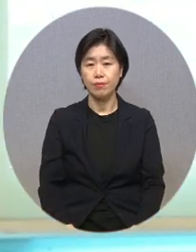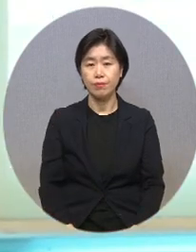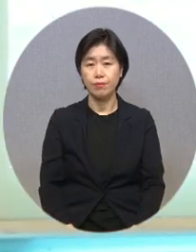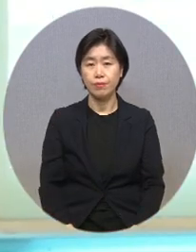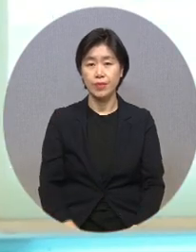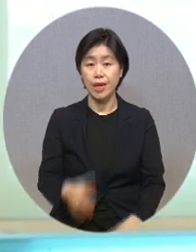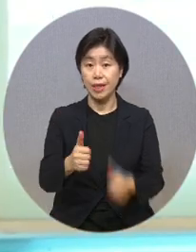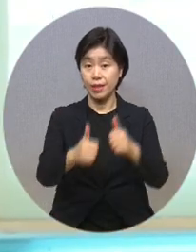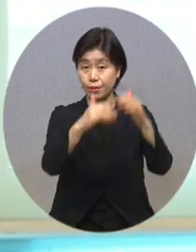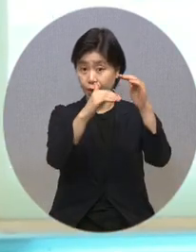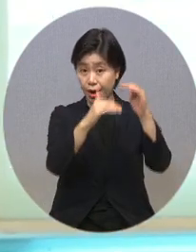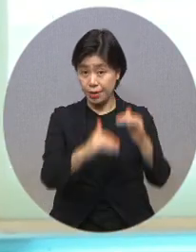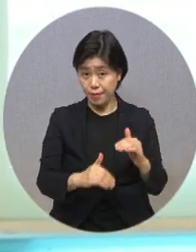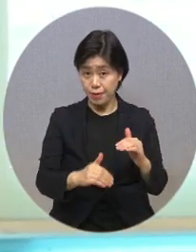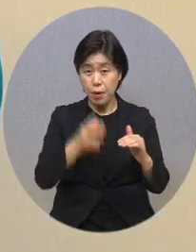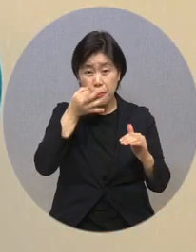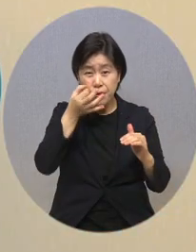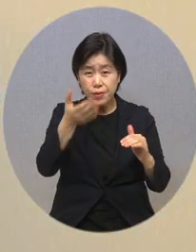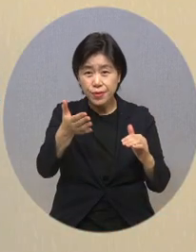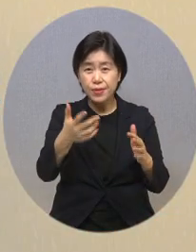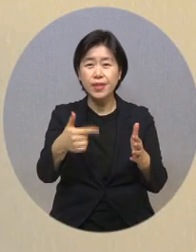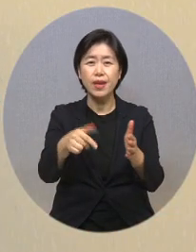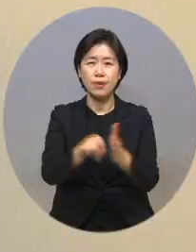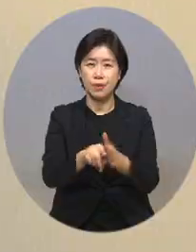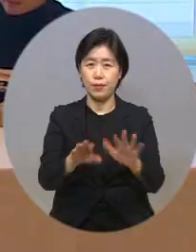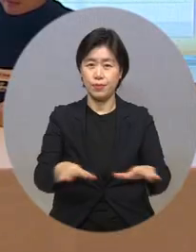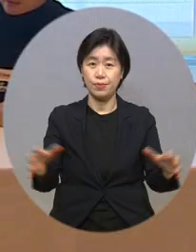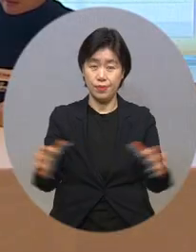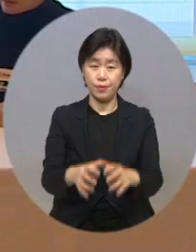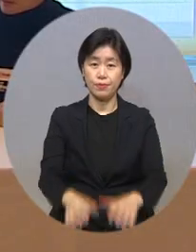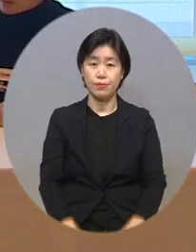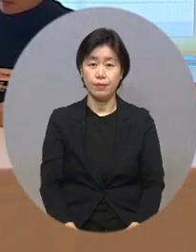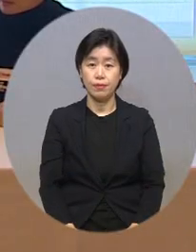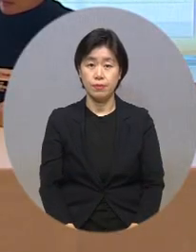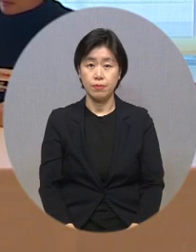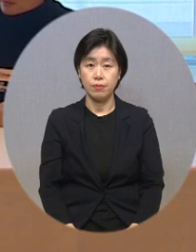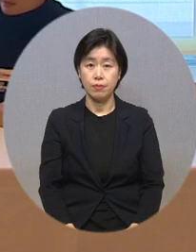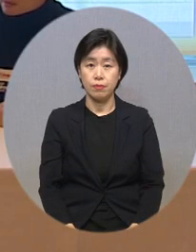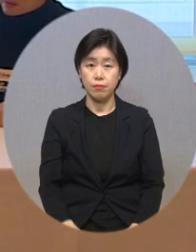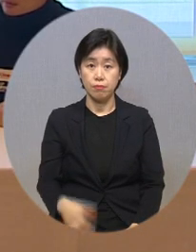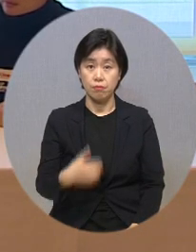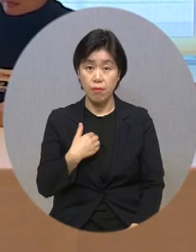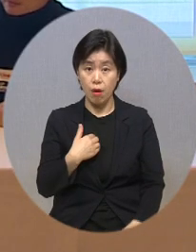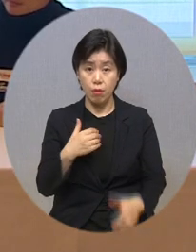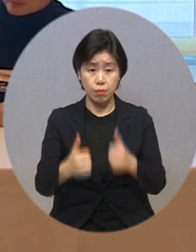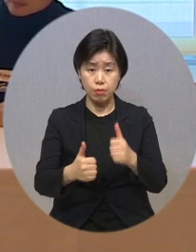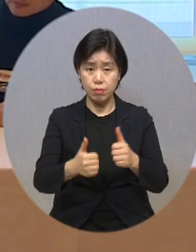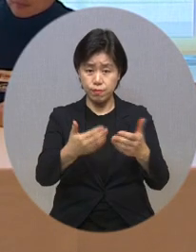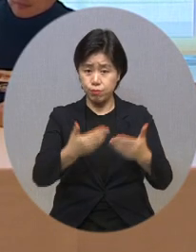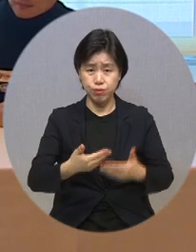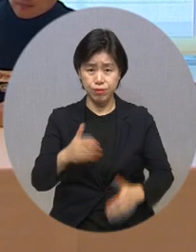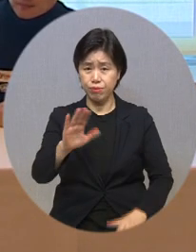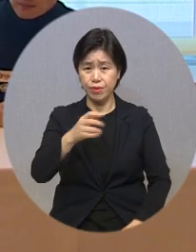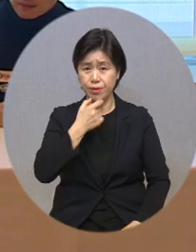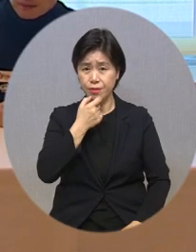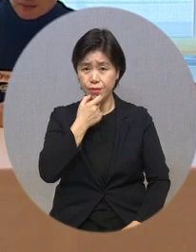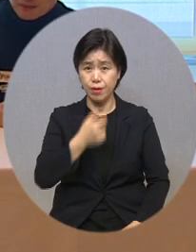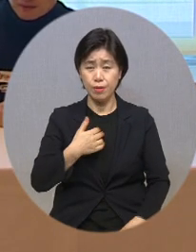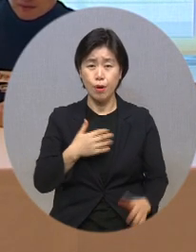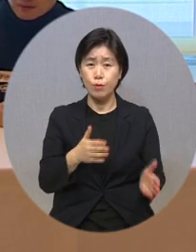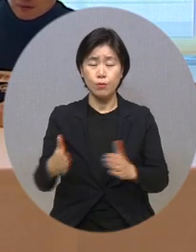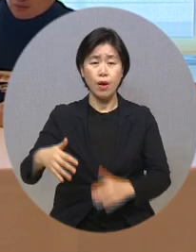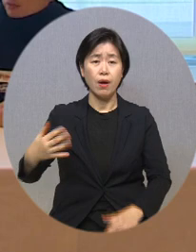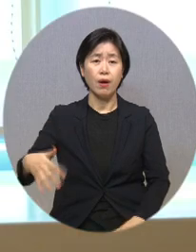한번 시청자분들에게 보여드리기 위해서 이렇게 모였습니다. 저희는 안 받고 싶은데요? 테스트? 네? 아니, 준비가 안 돼.